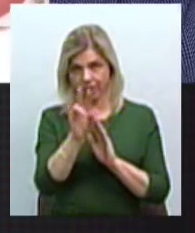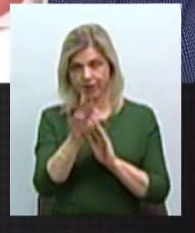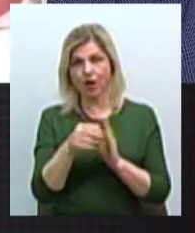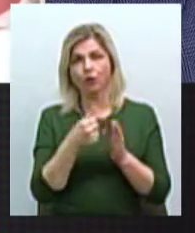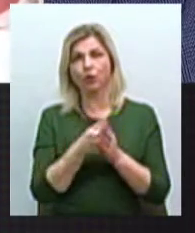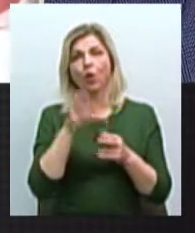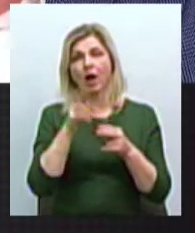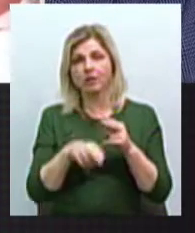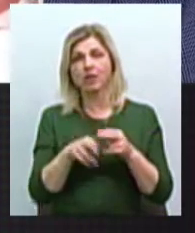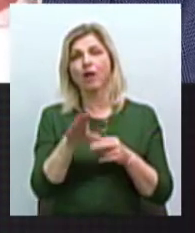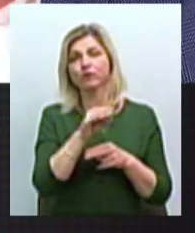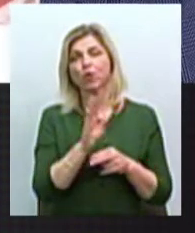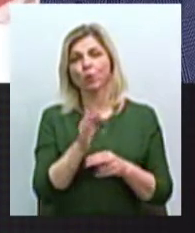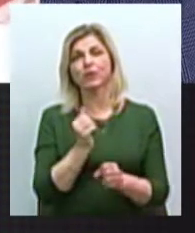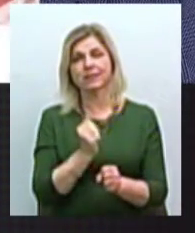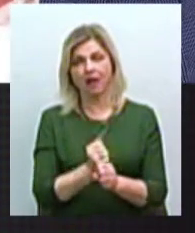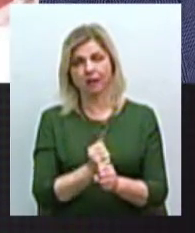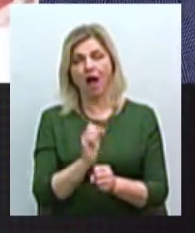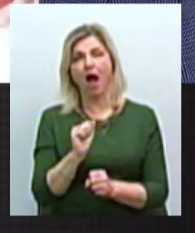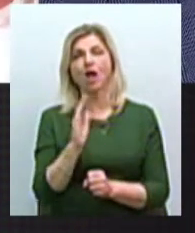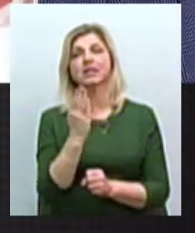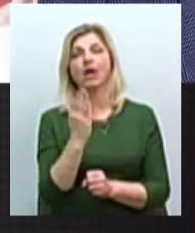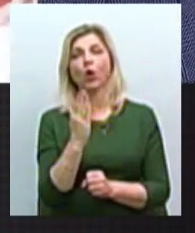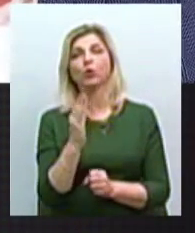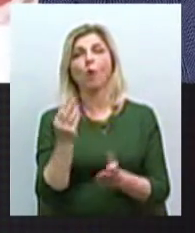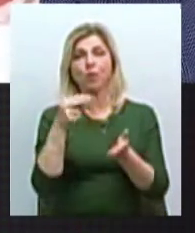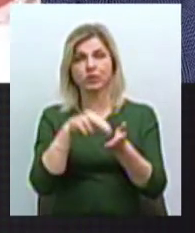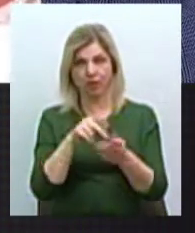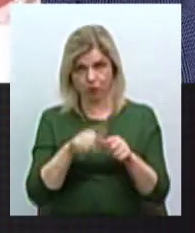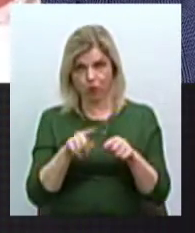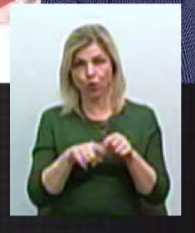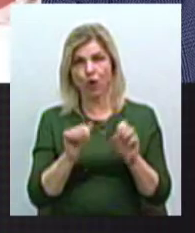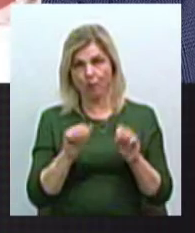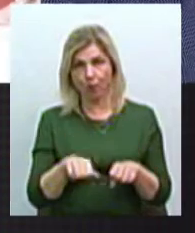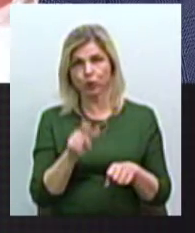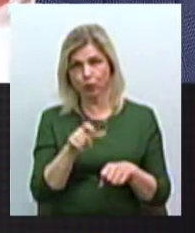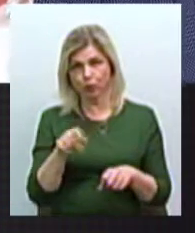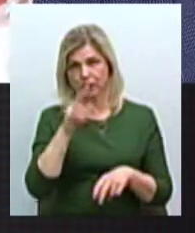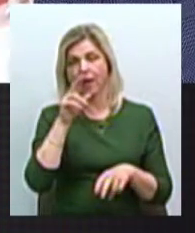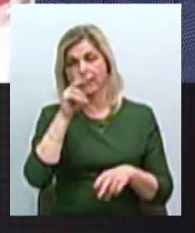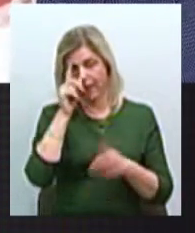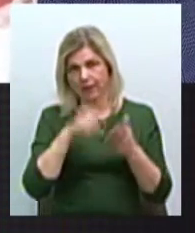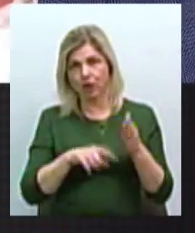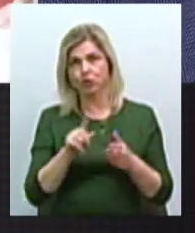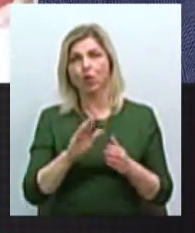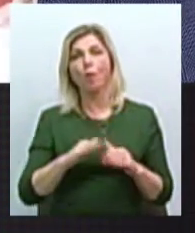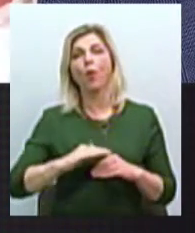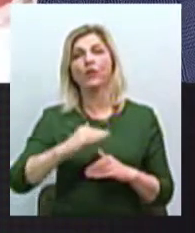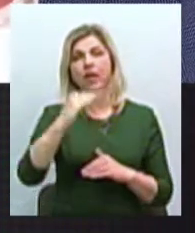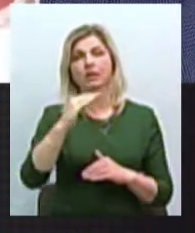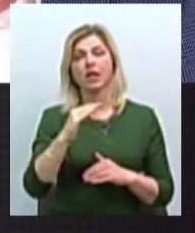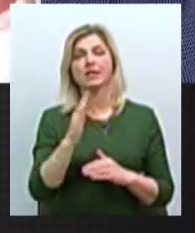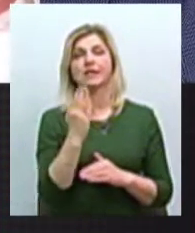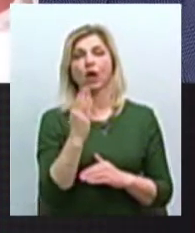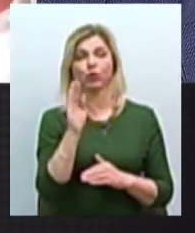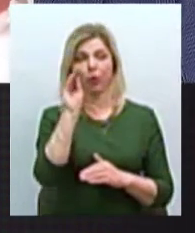конца года будет все сделано. А стекла вставлены в ближайшее время, могут люди надеяться на то, что в подъездах просто вот стекла вставят? Я